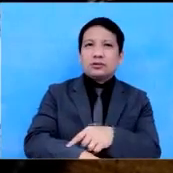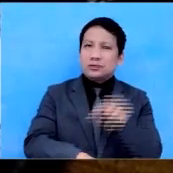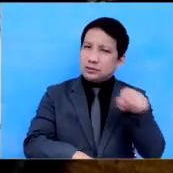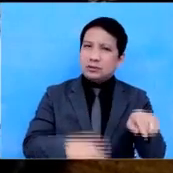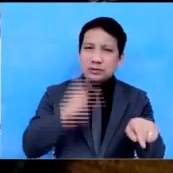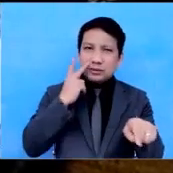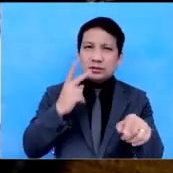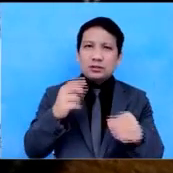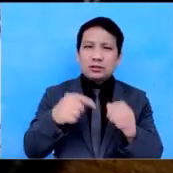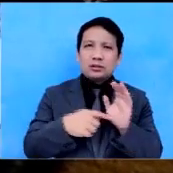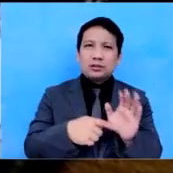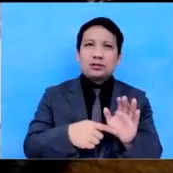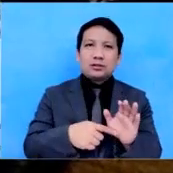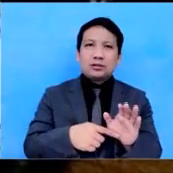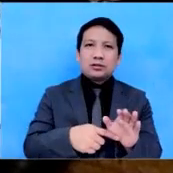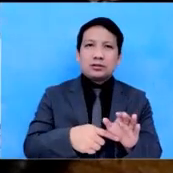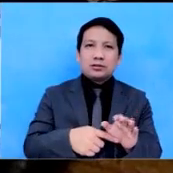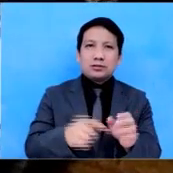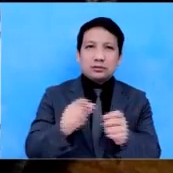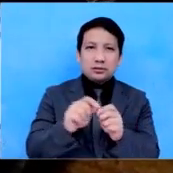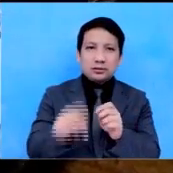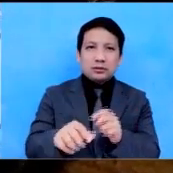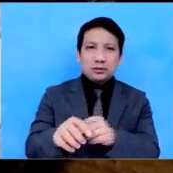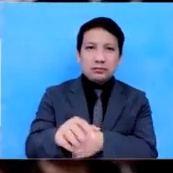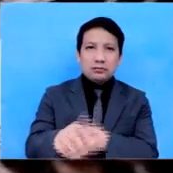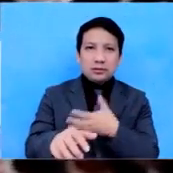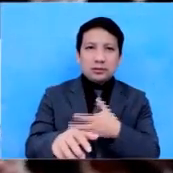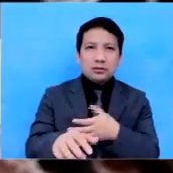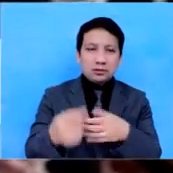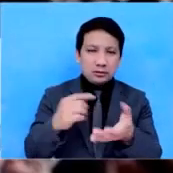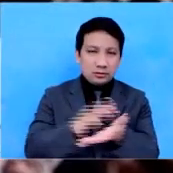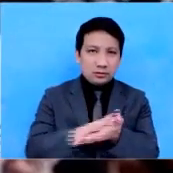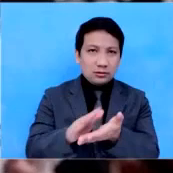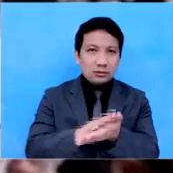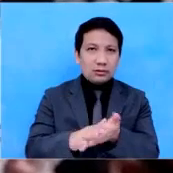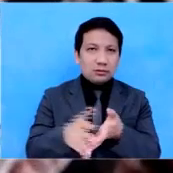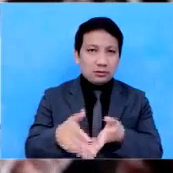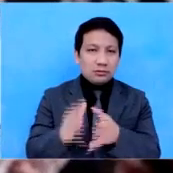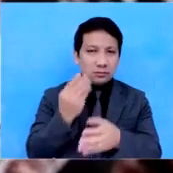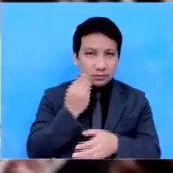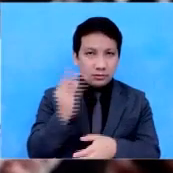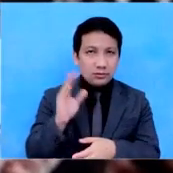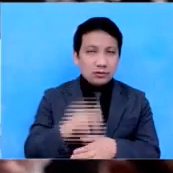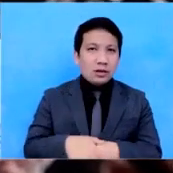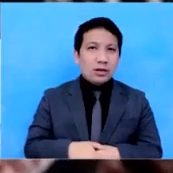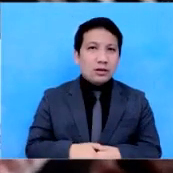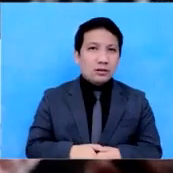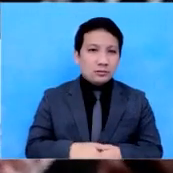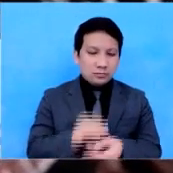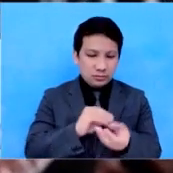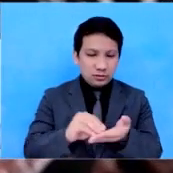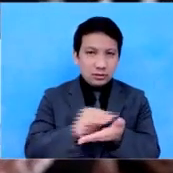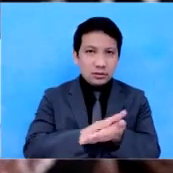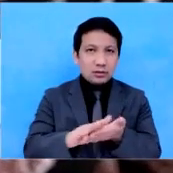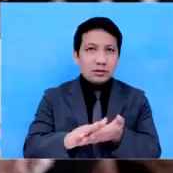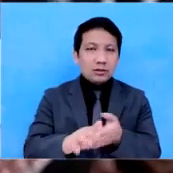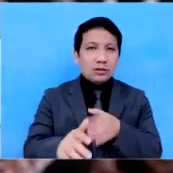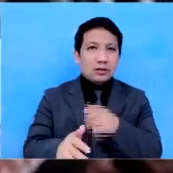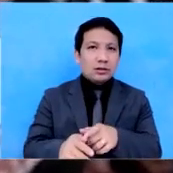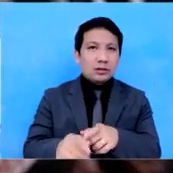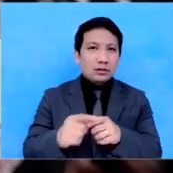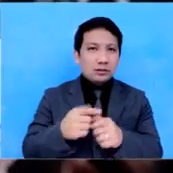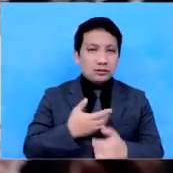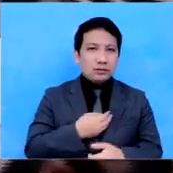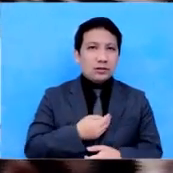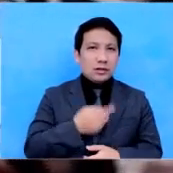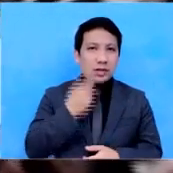na naputukan lang ng kwiti si Hannah. Kaya binigyan na sila ng clearance na makauwi matapos linisin ang sugat. Pero iba ang kutob ng ina ng